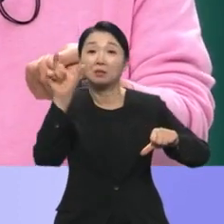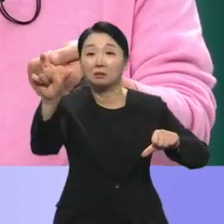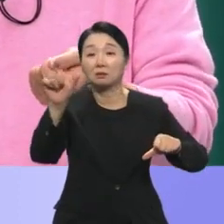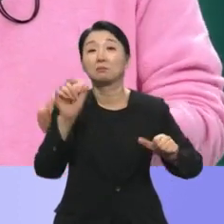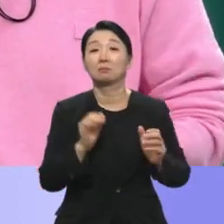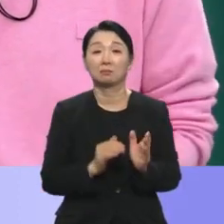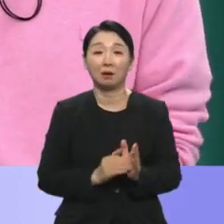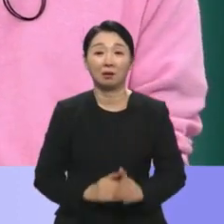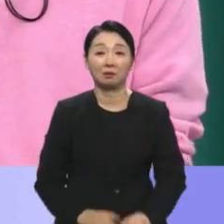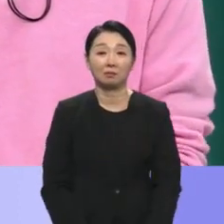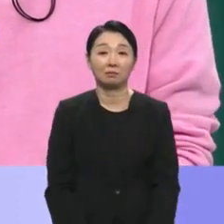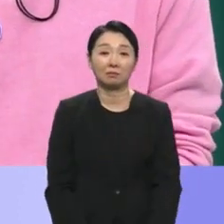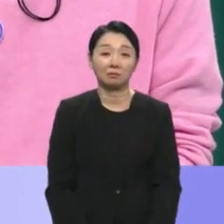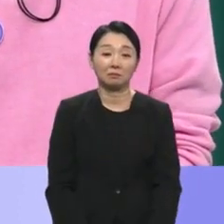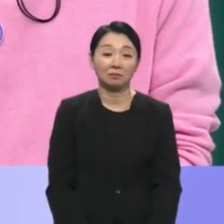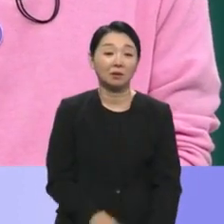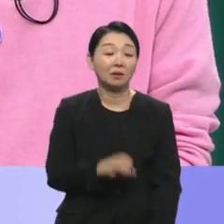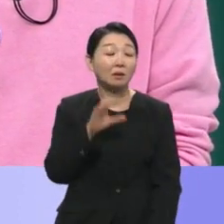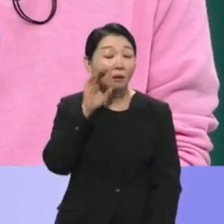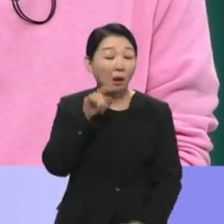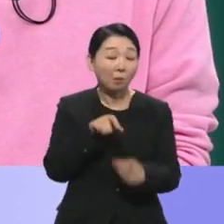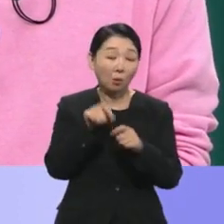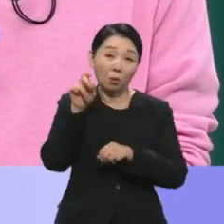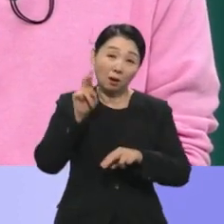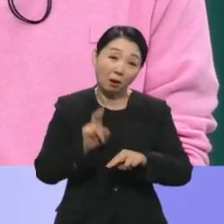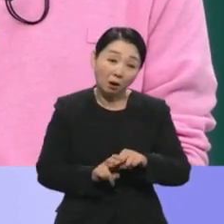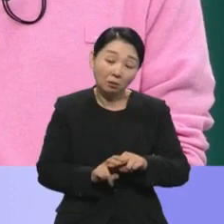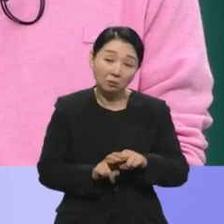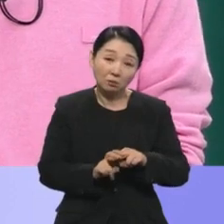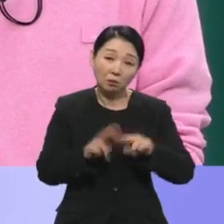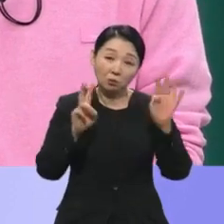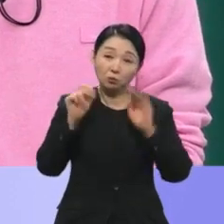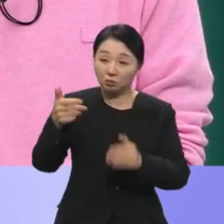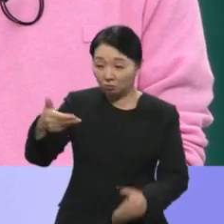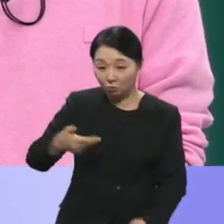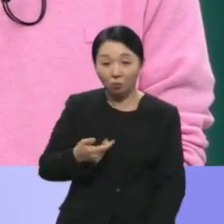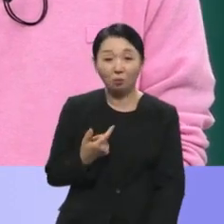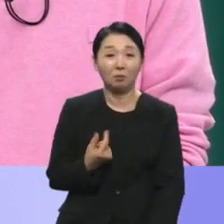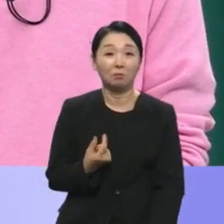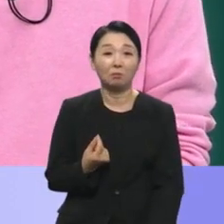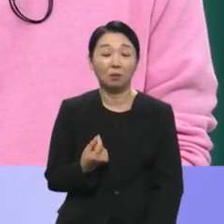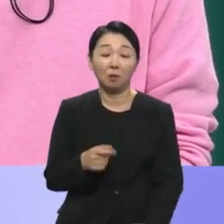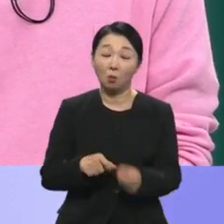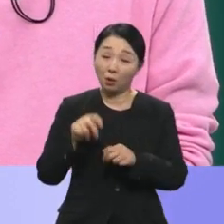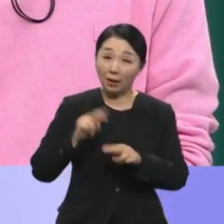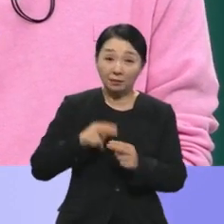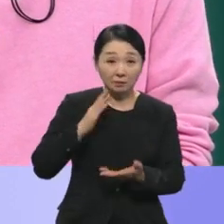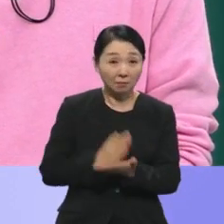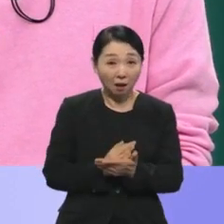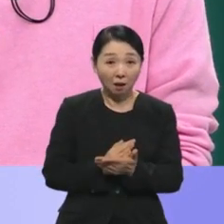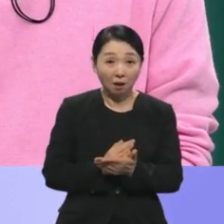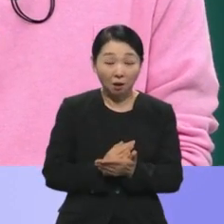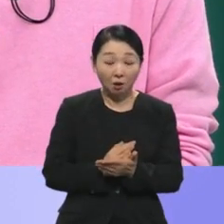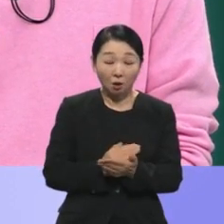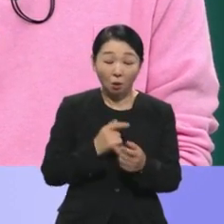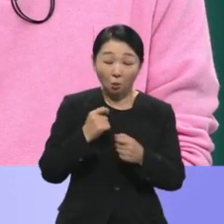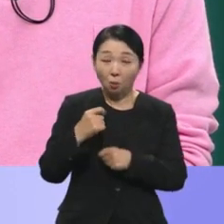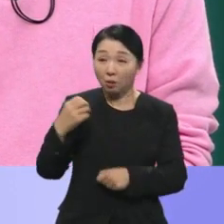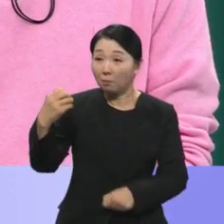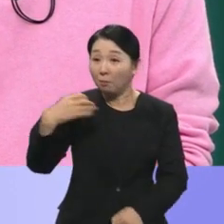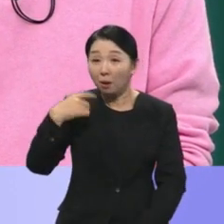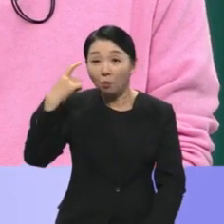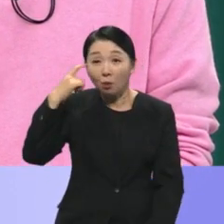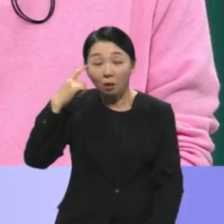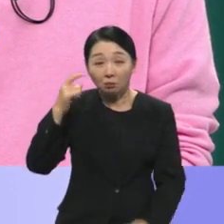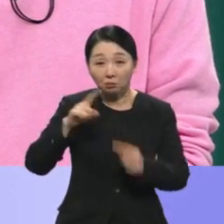올린 건데 카페에 좀 오래 앉아 있었다고 주인이 이런 쪽지를 줬다는 겁니다 오래 앉아있으면 왜 이렇게 오래 계시냐 이렇게 얘기를